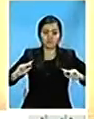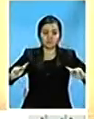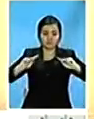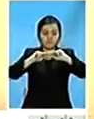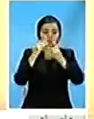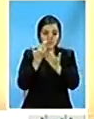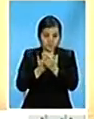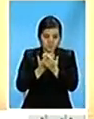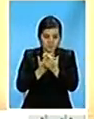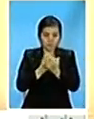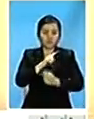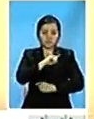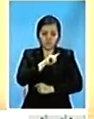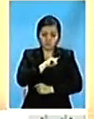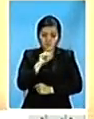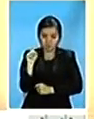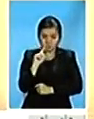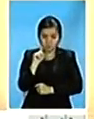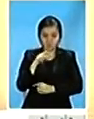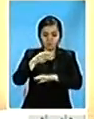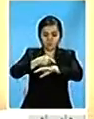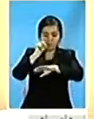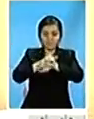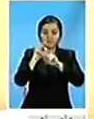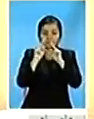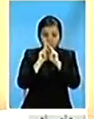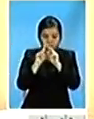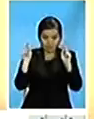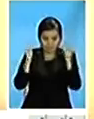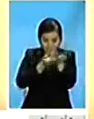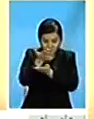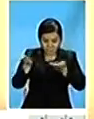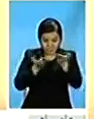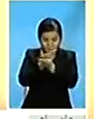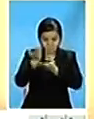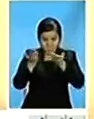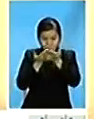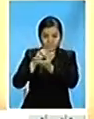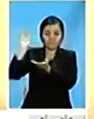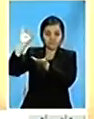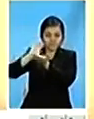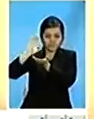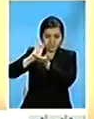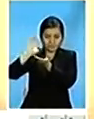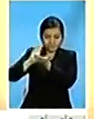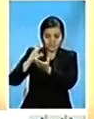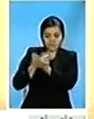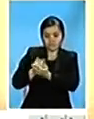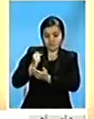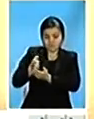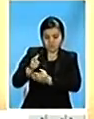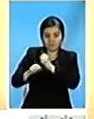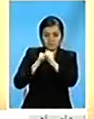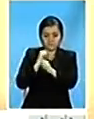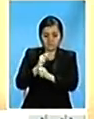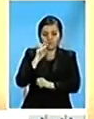ในหน้าที่ประธานคณะกรรมการวิสามัญพิจารณาร่างพระราชบัญญัติงบประมาณรายจ่ายประจำปีงบประมา